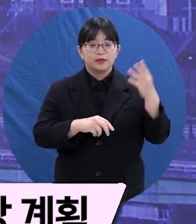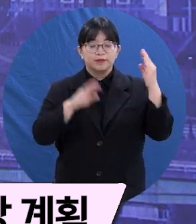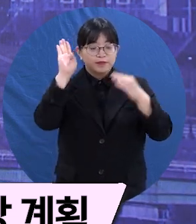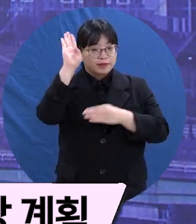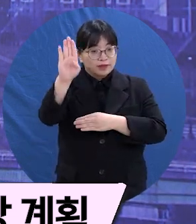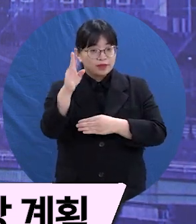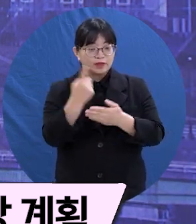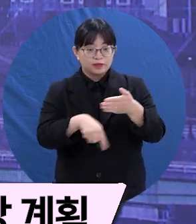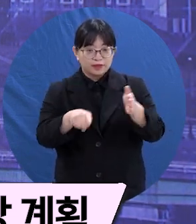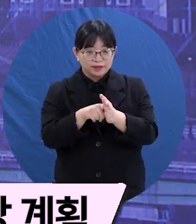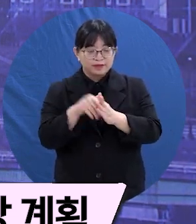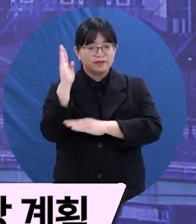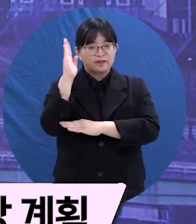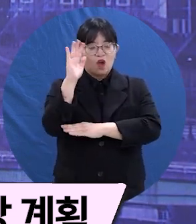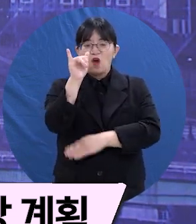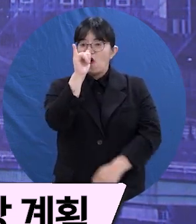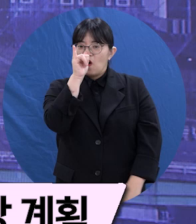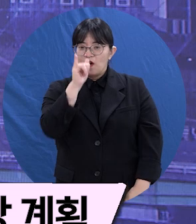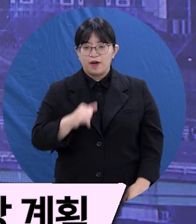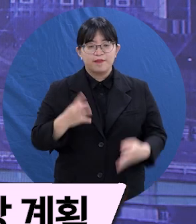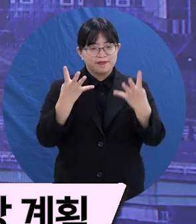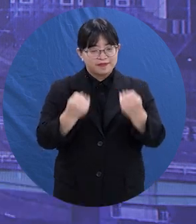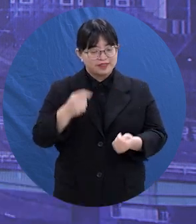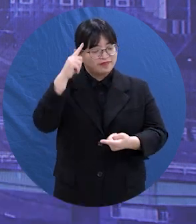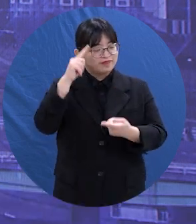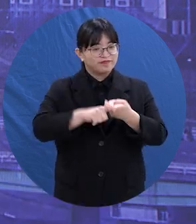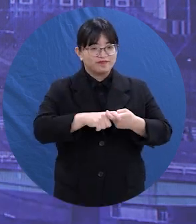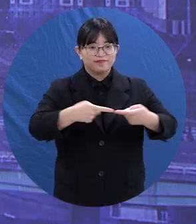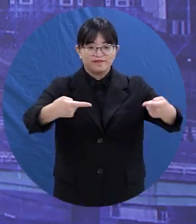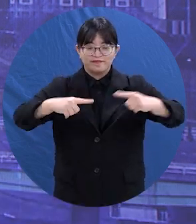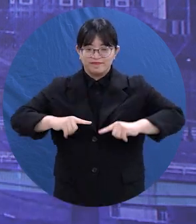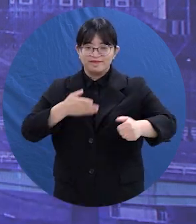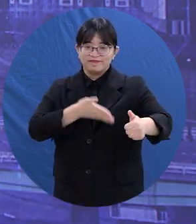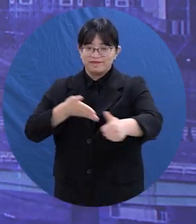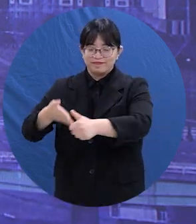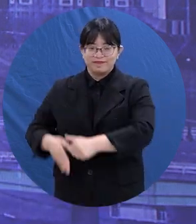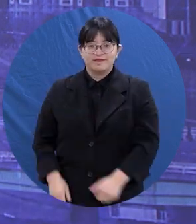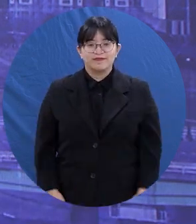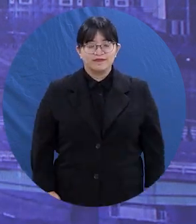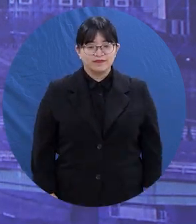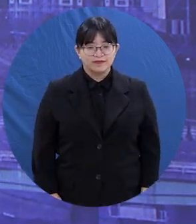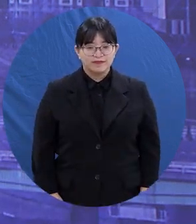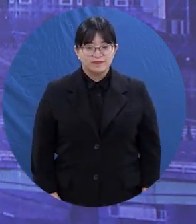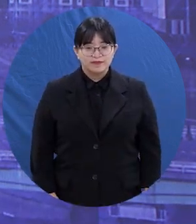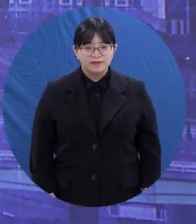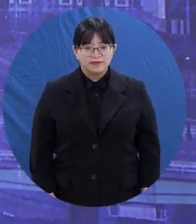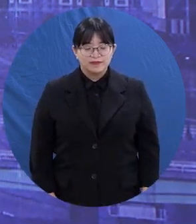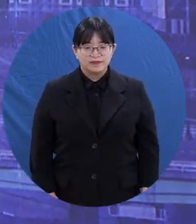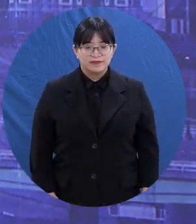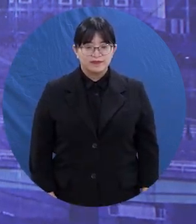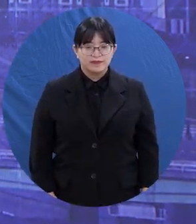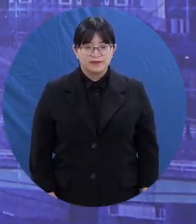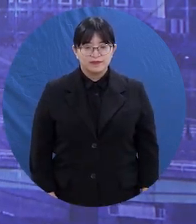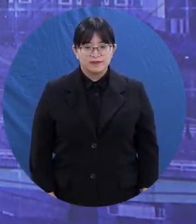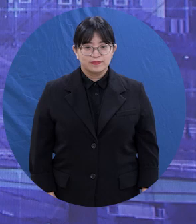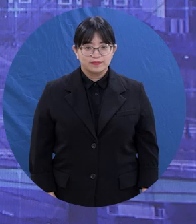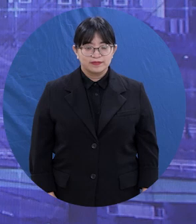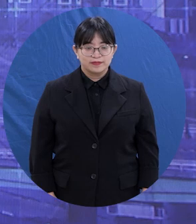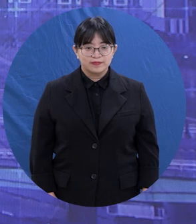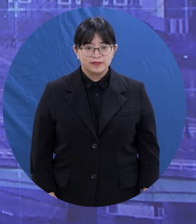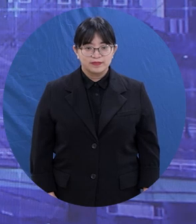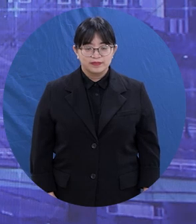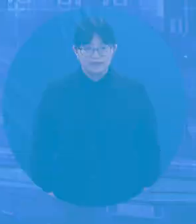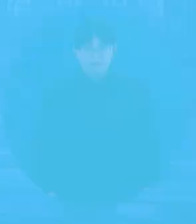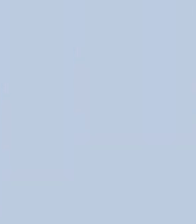공상문화체육센터에서 2차 진로진학특강도 계획하고 있으니까요. 여러분의 많은 관심 부탁드리겠습니다. 그럼 오늘 첫 번째 소식 바로